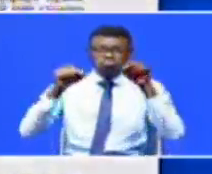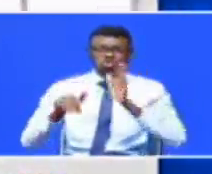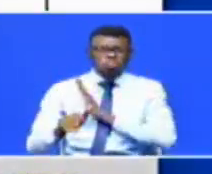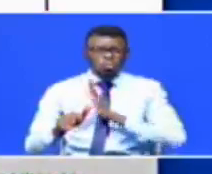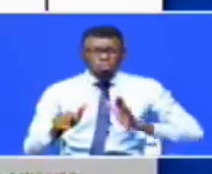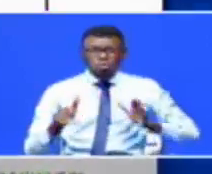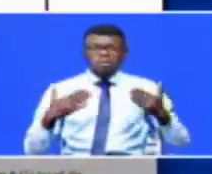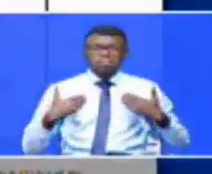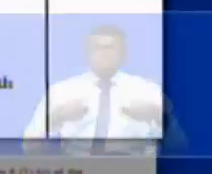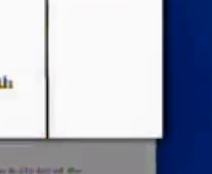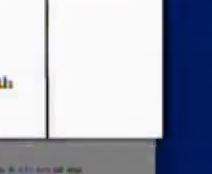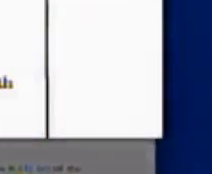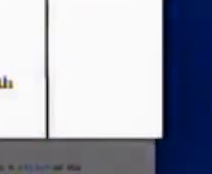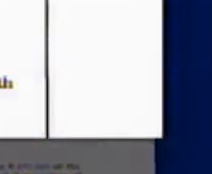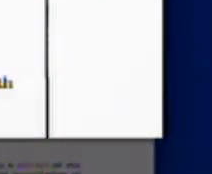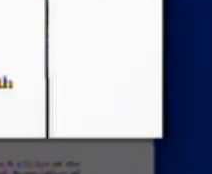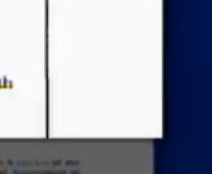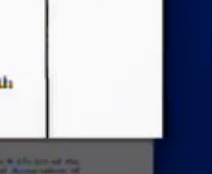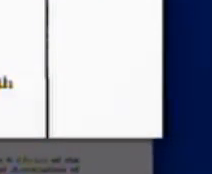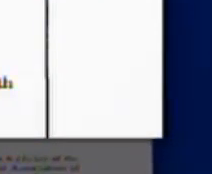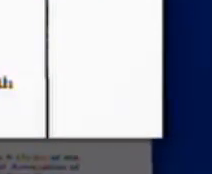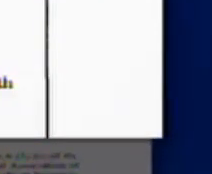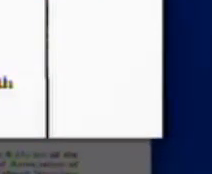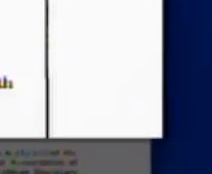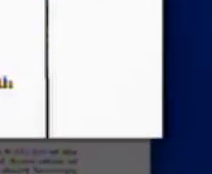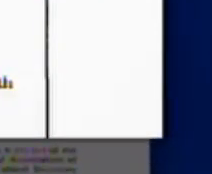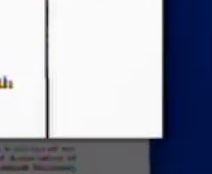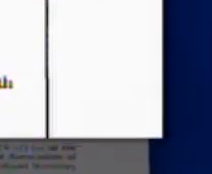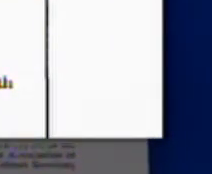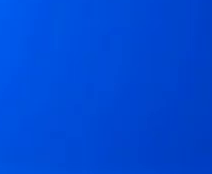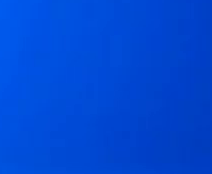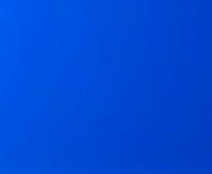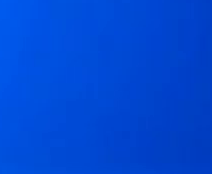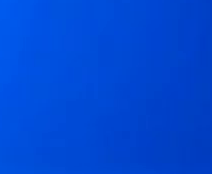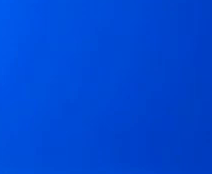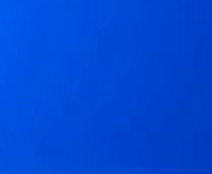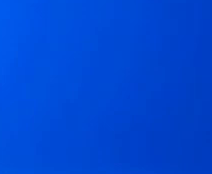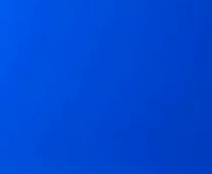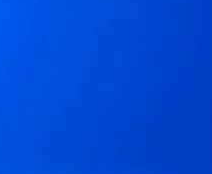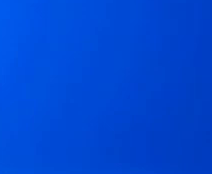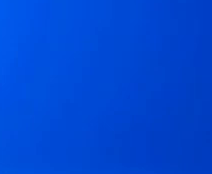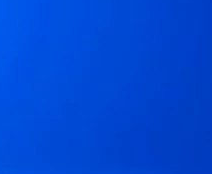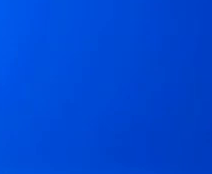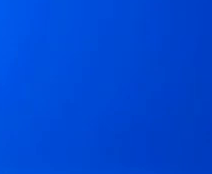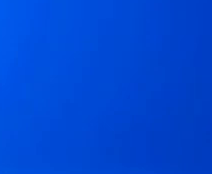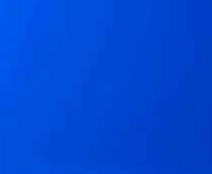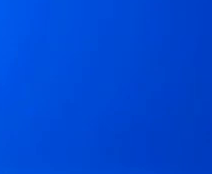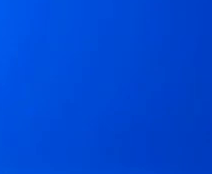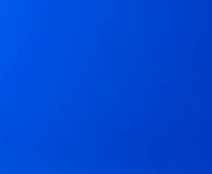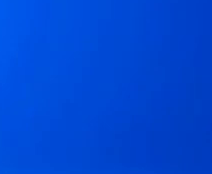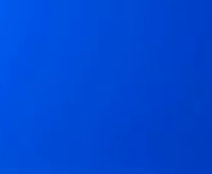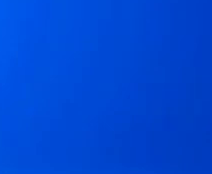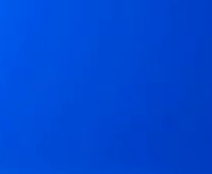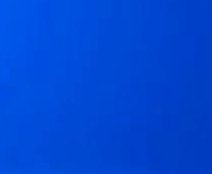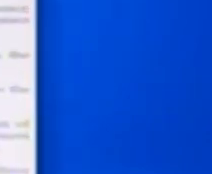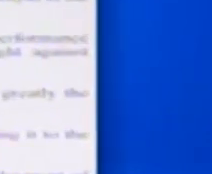na ulemavu, licha ya kuwa tayari anatia kibindoni mshahara wa seneta. Kwenye barua aliyoiandikia bodi simamizi ya